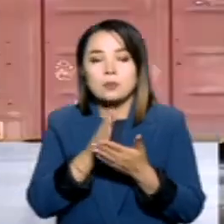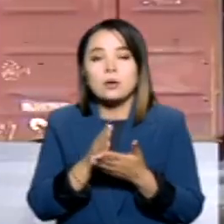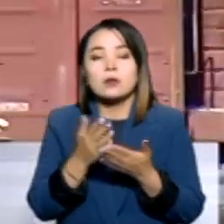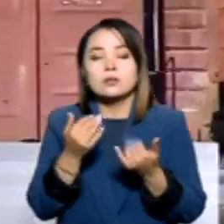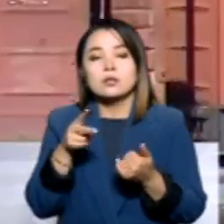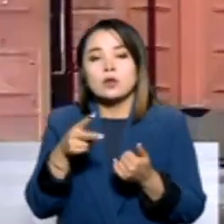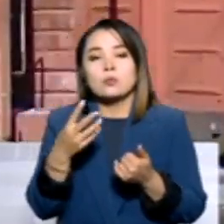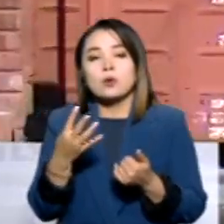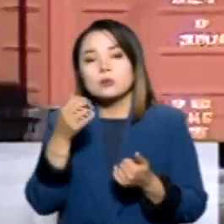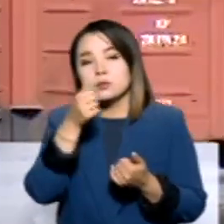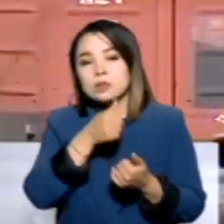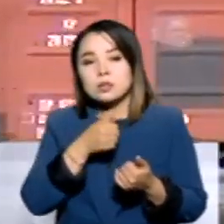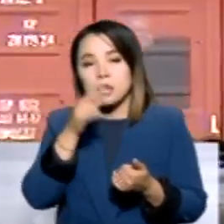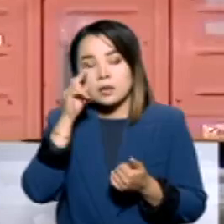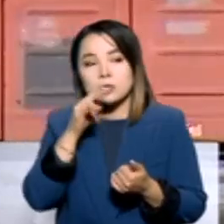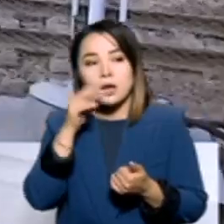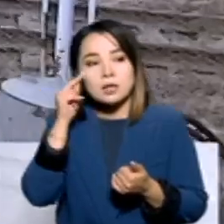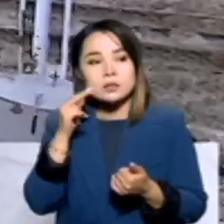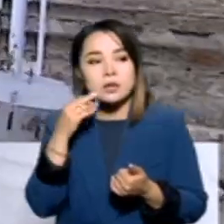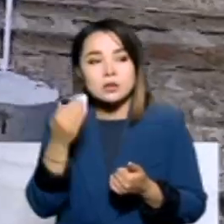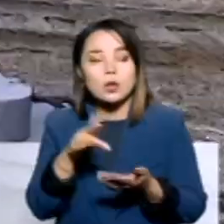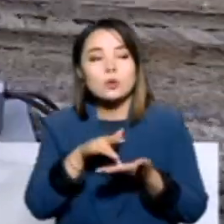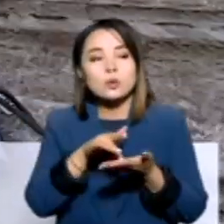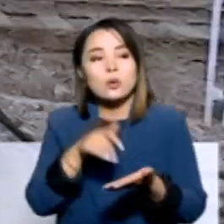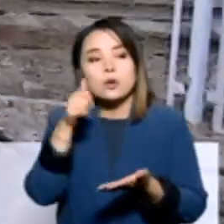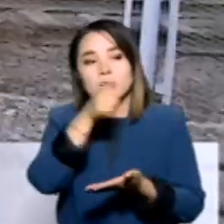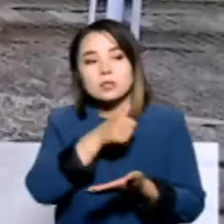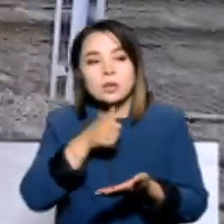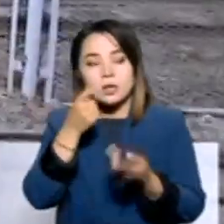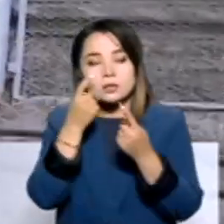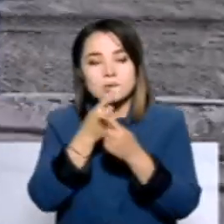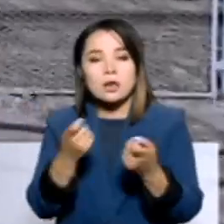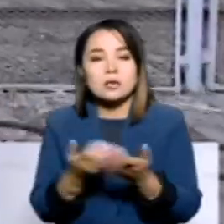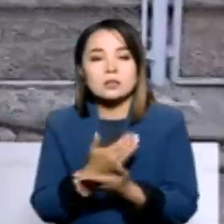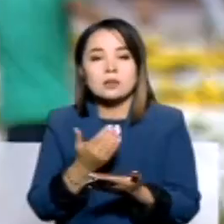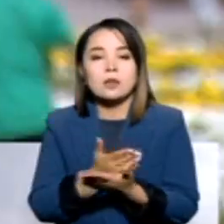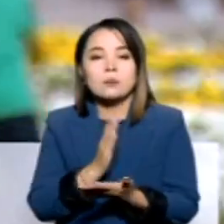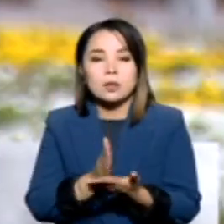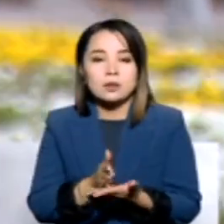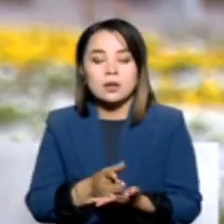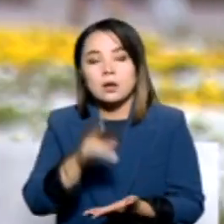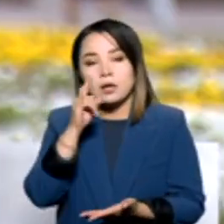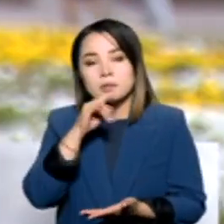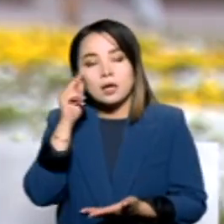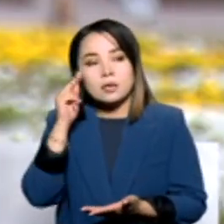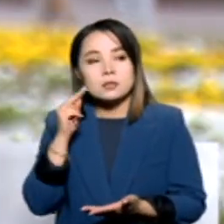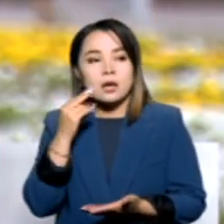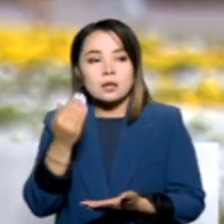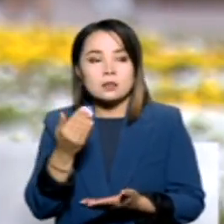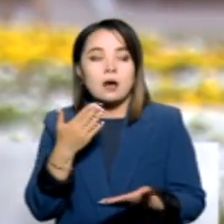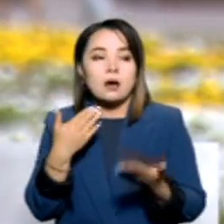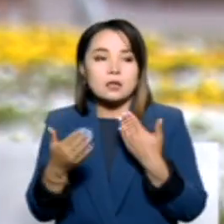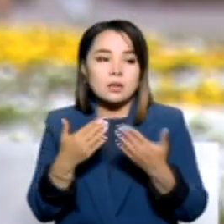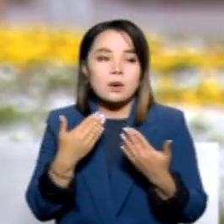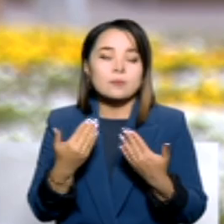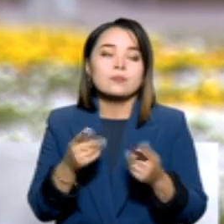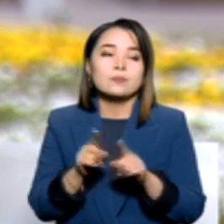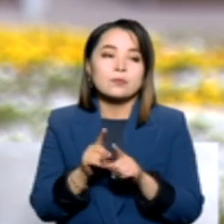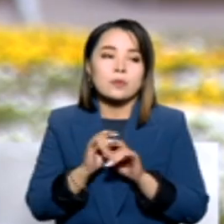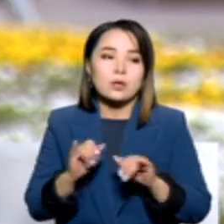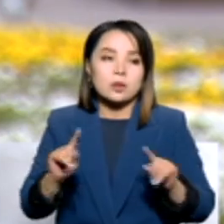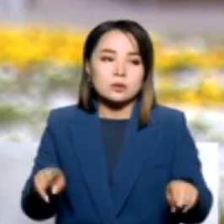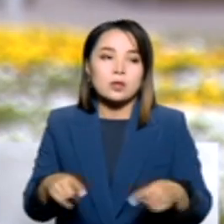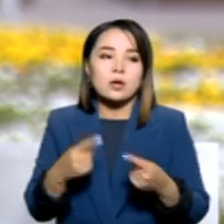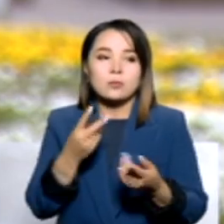2024 жыл Қазақстанның Қытайдағы туризм жылы деп жарияланғаны белгілі. Қазақ-Қытай қатынастарының әлеуеті зор дей сарапшылар.